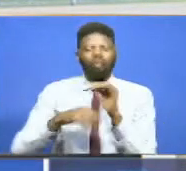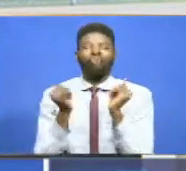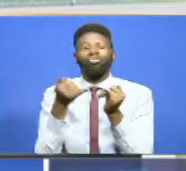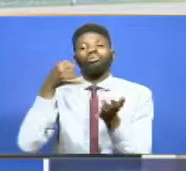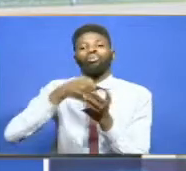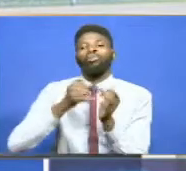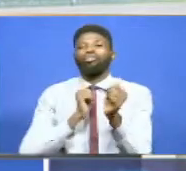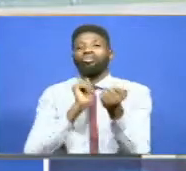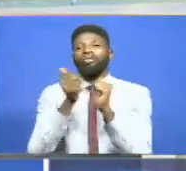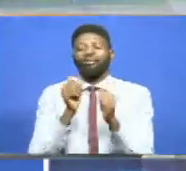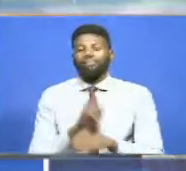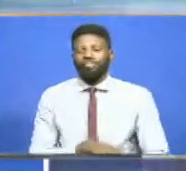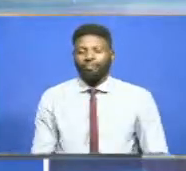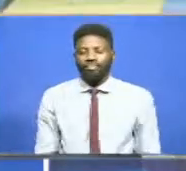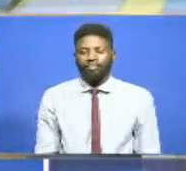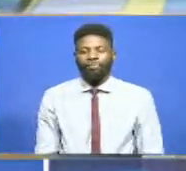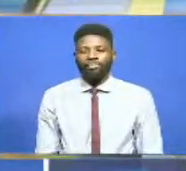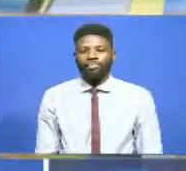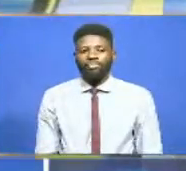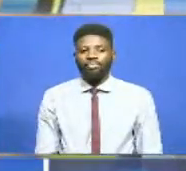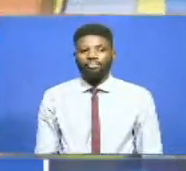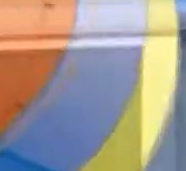sporti.